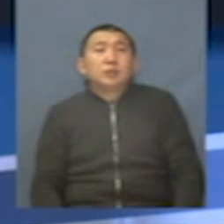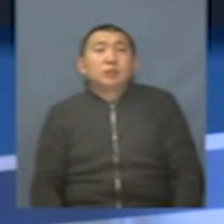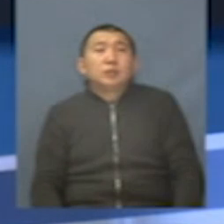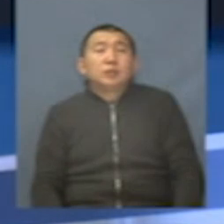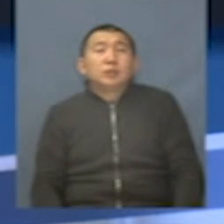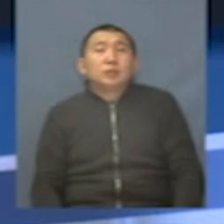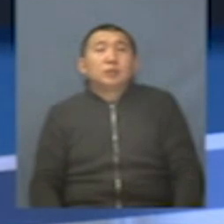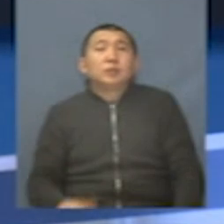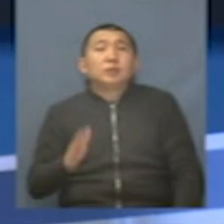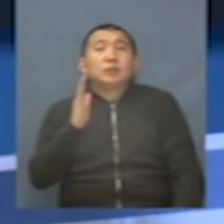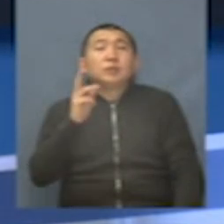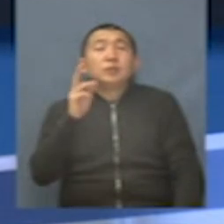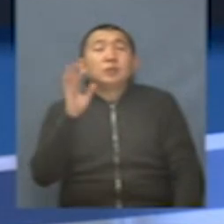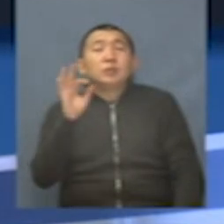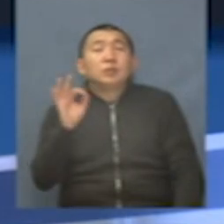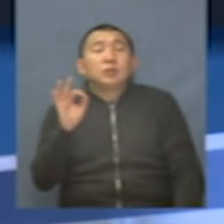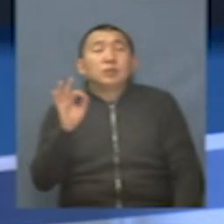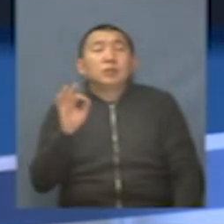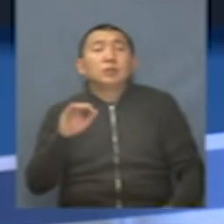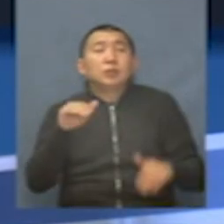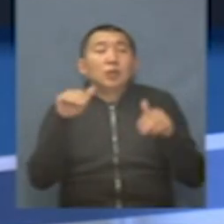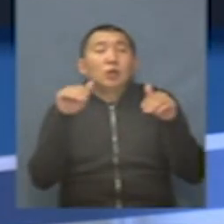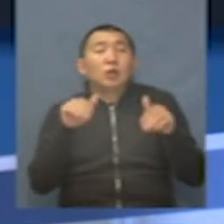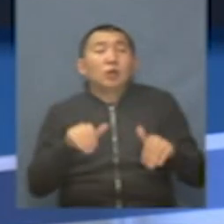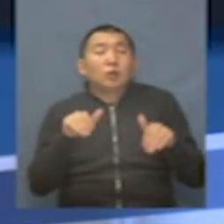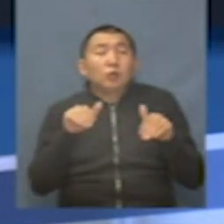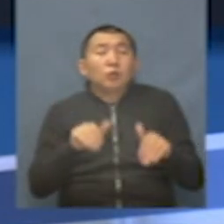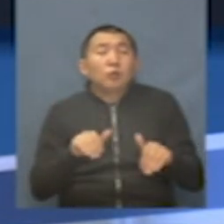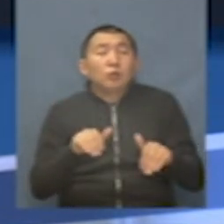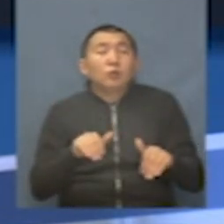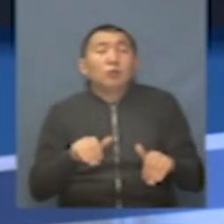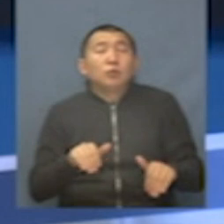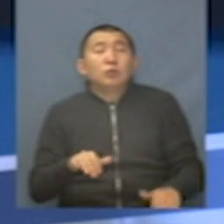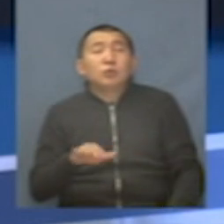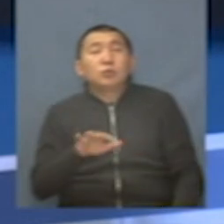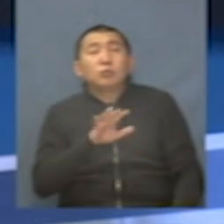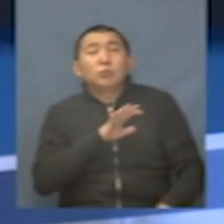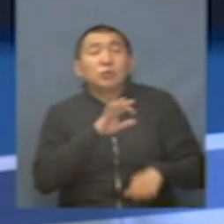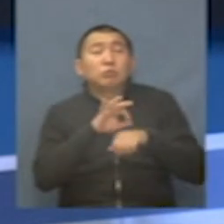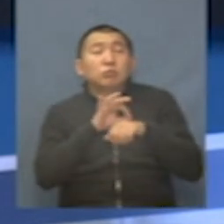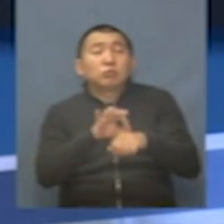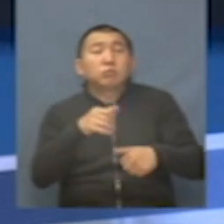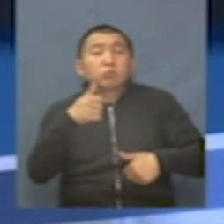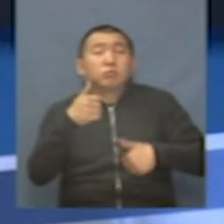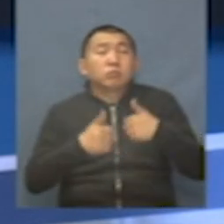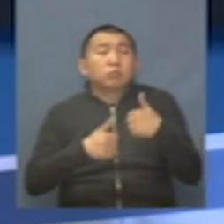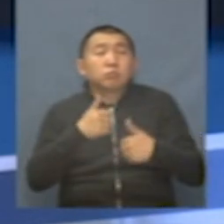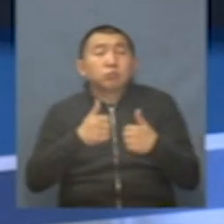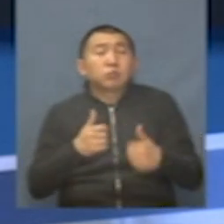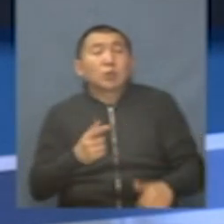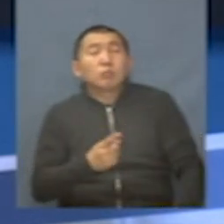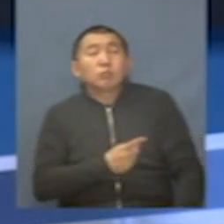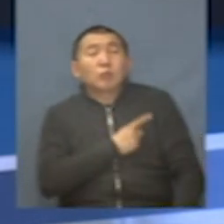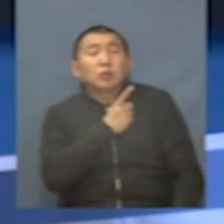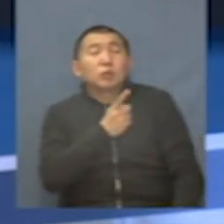В Восточно-Казахстанском многопрофильном колледже состоялся региональный чемпионат профессионального мастерства